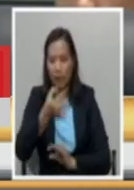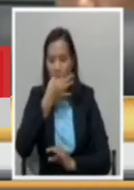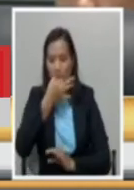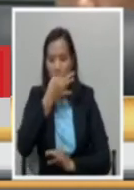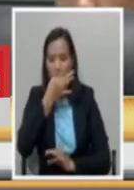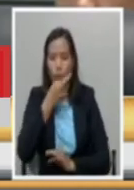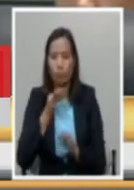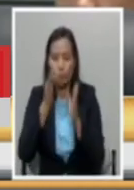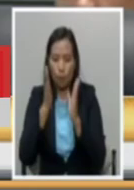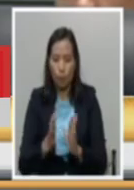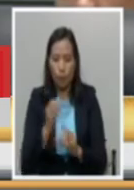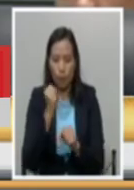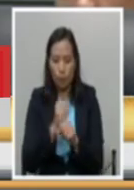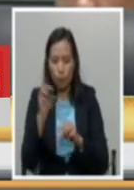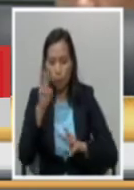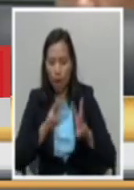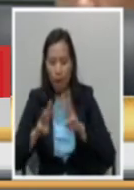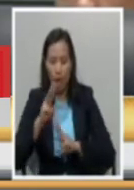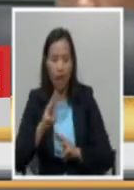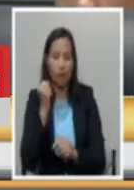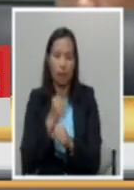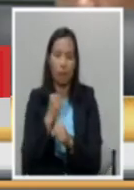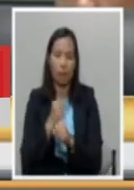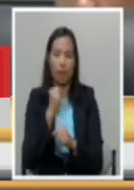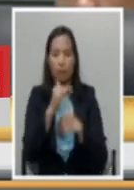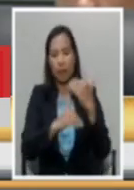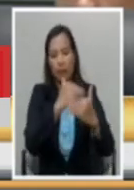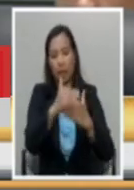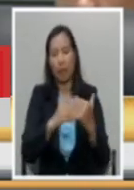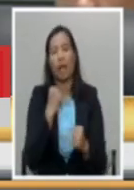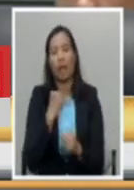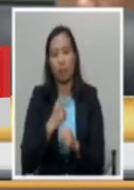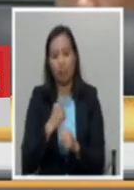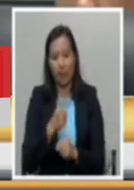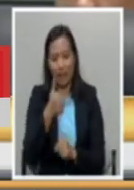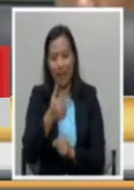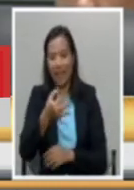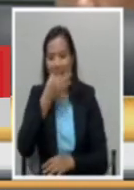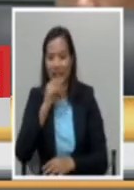นที่ตกงานสามารถที่จะสร้างงานได้มันเกิดอาชีพ